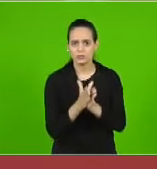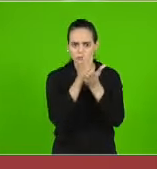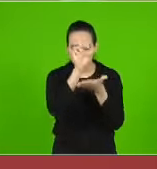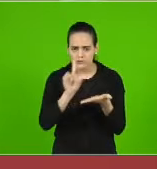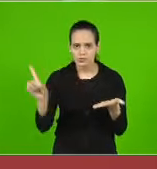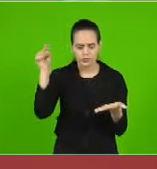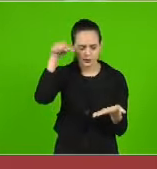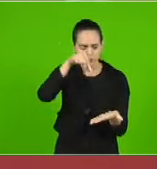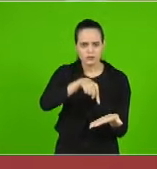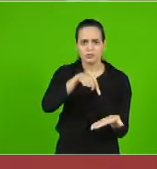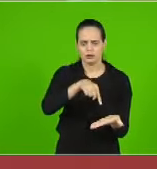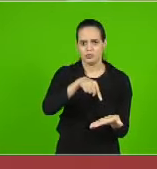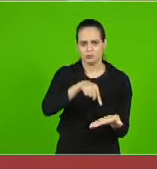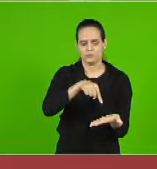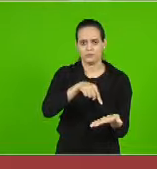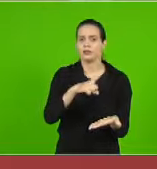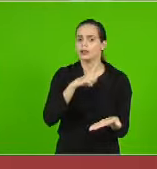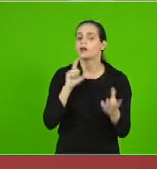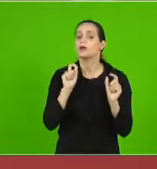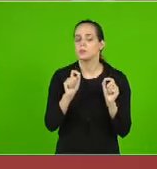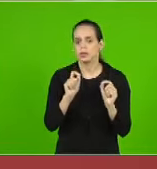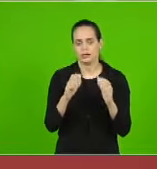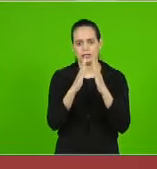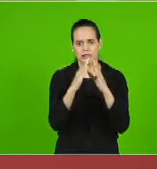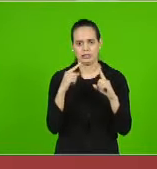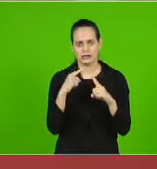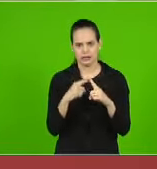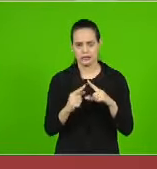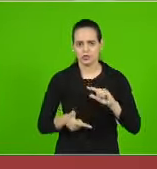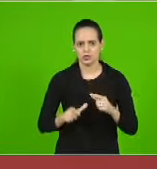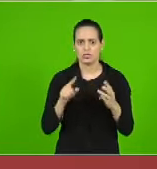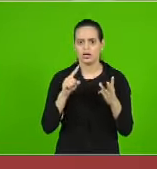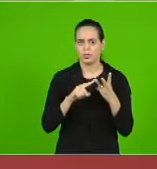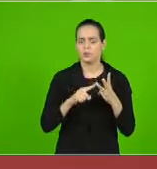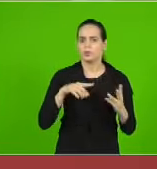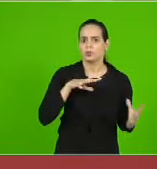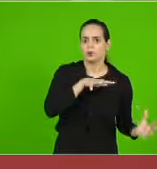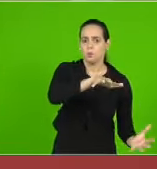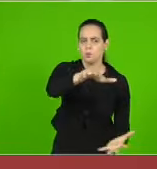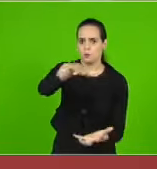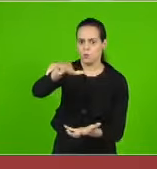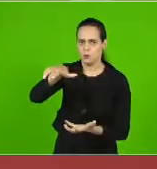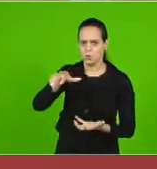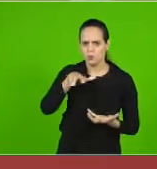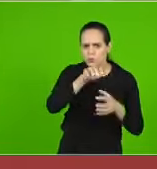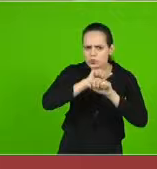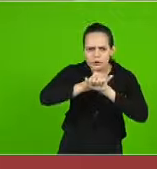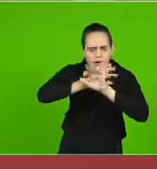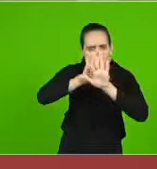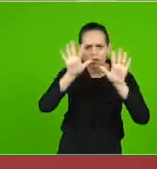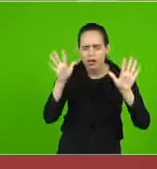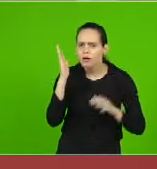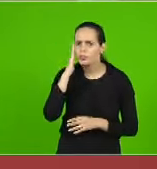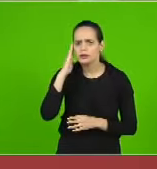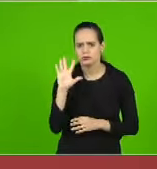истории, включающих, как мы уже сказали, церковь, Израиль и этот мир.